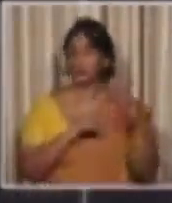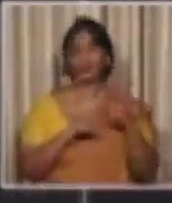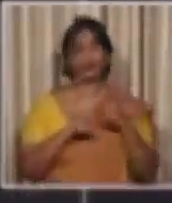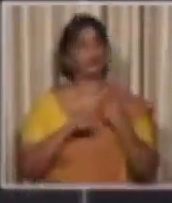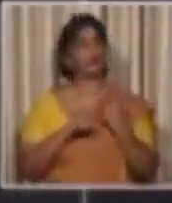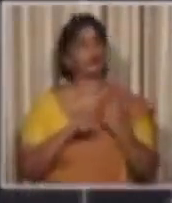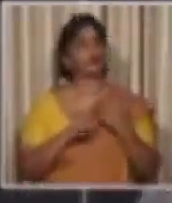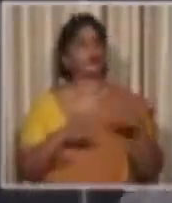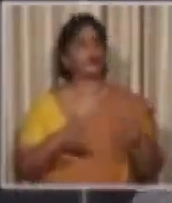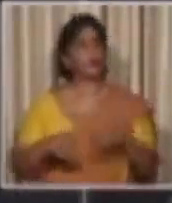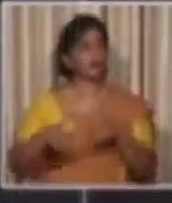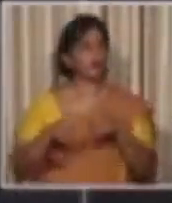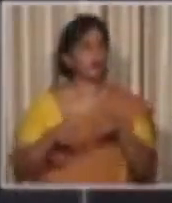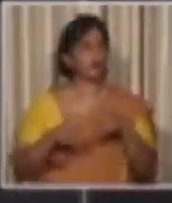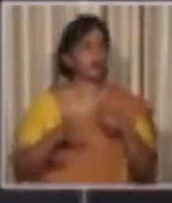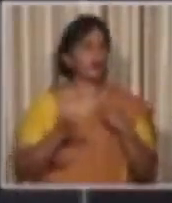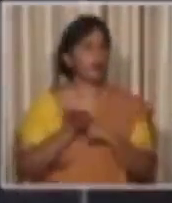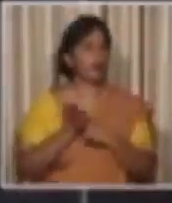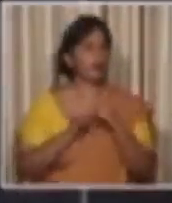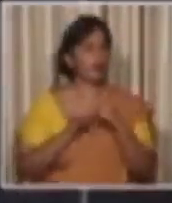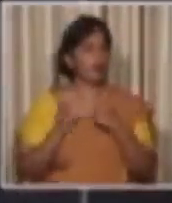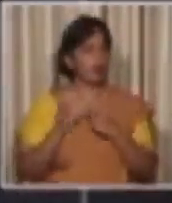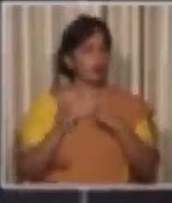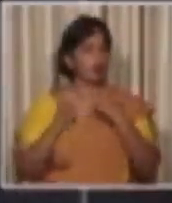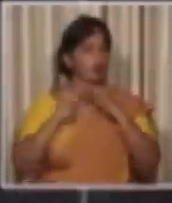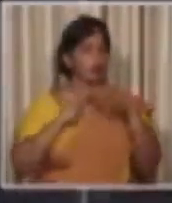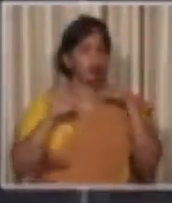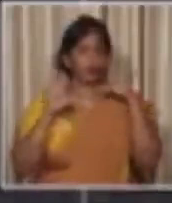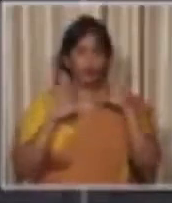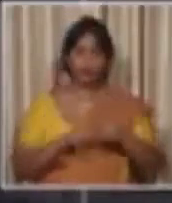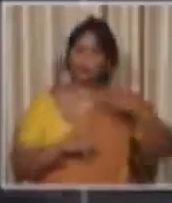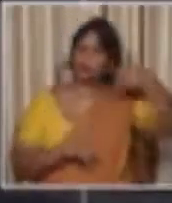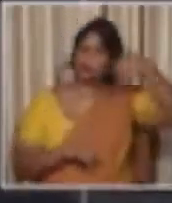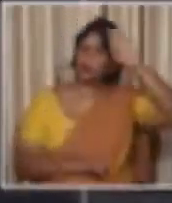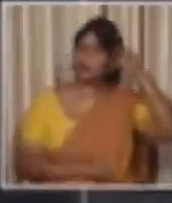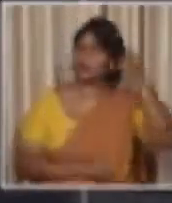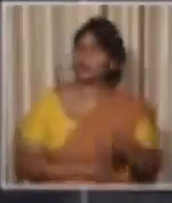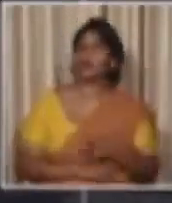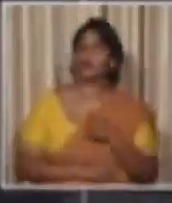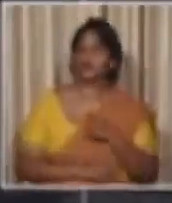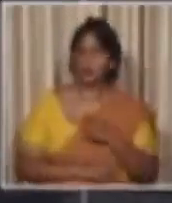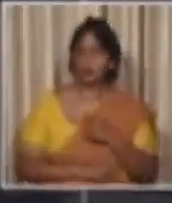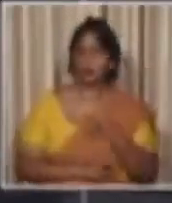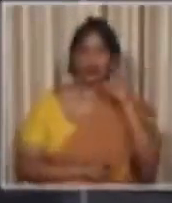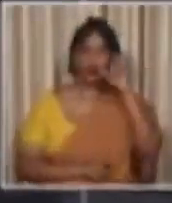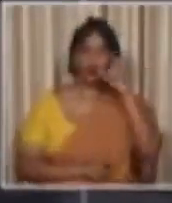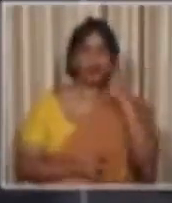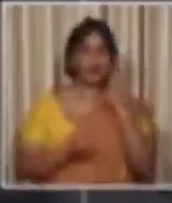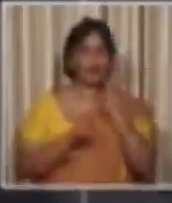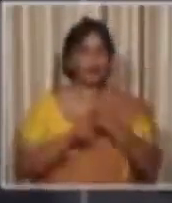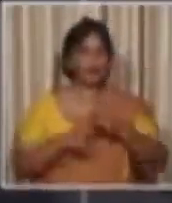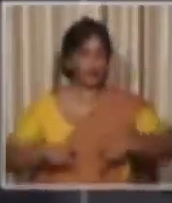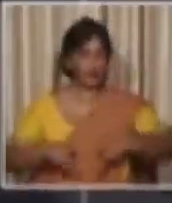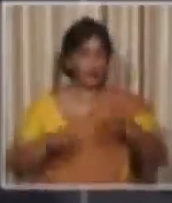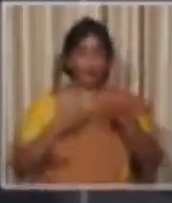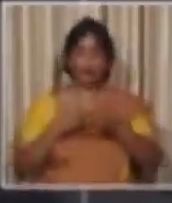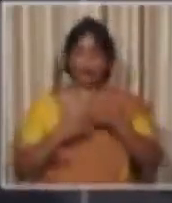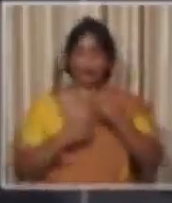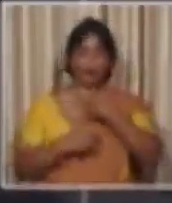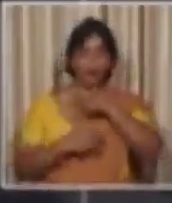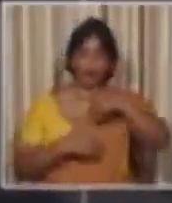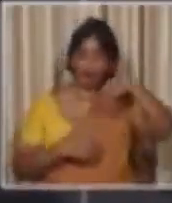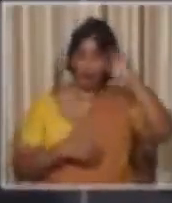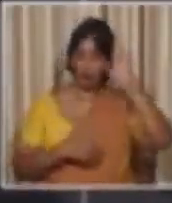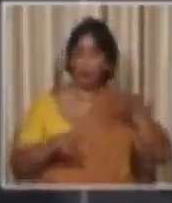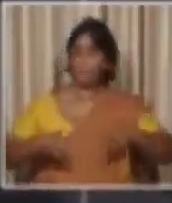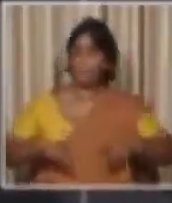මහමාර්ග මාර්ග සංවර්ධන අධිකාරියට අයිති මේ ඩෝසන් බංගලාව ඓතිහාසික තැනක් කොළඹ නුවර පාර හදනකොට බ්‍රිතාන්‍ය කාලේ